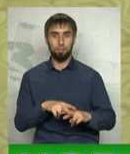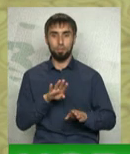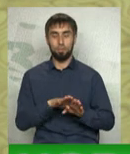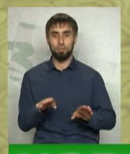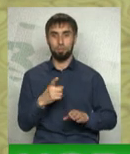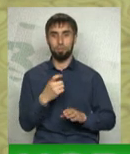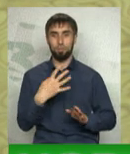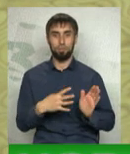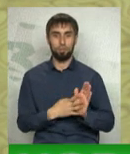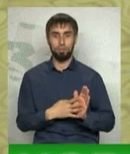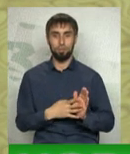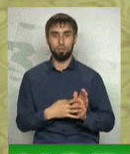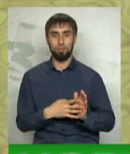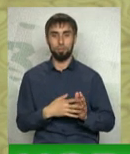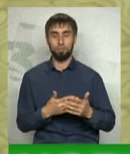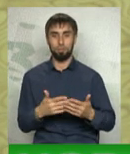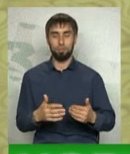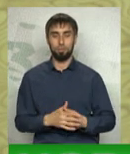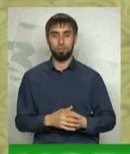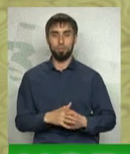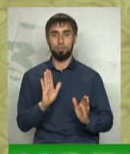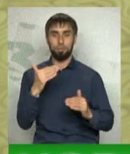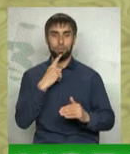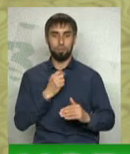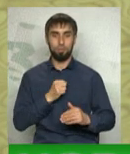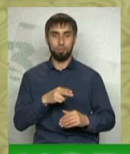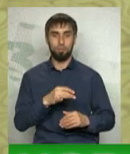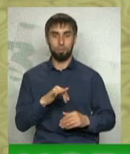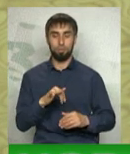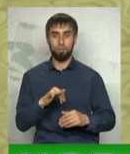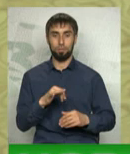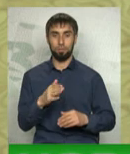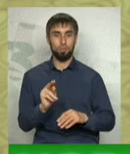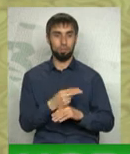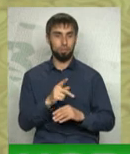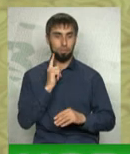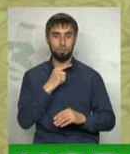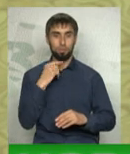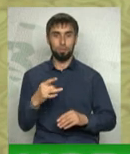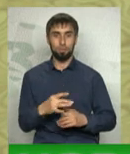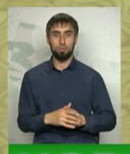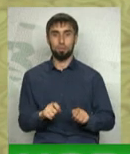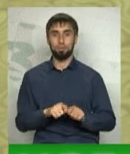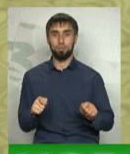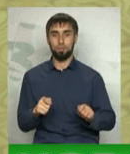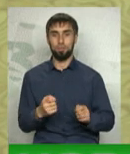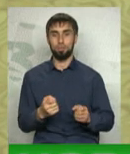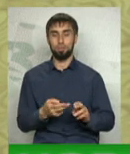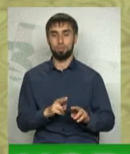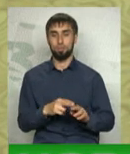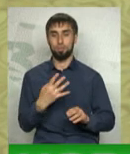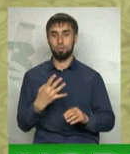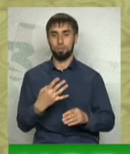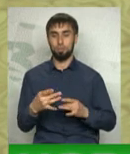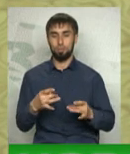также 149 подворовых отходов. В рамках военно-патриотического воспитания молодежи Республики Ингушетия созданы и действуют 4 клуба